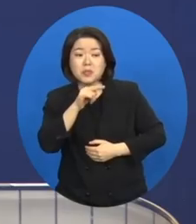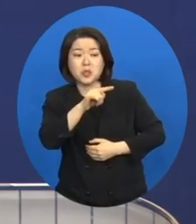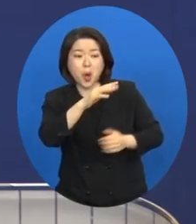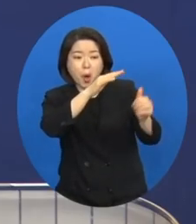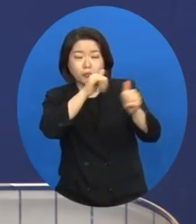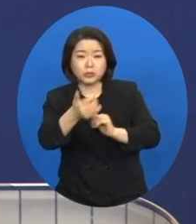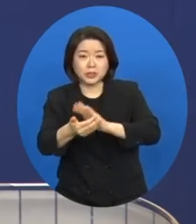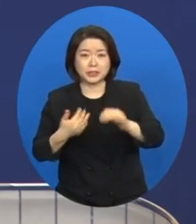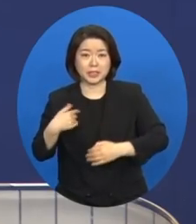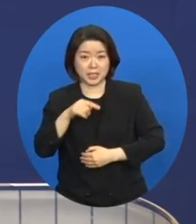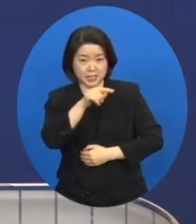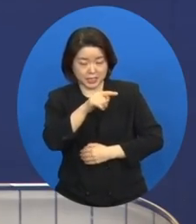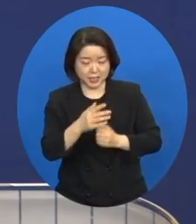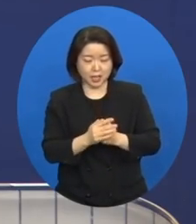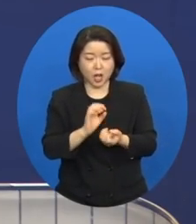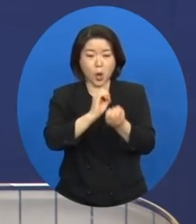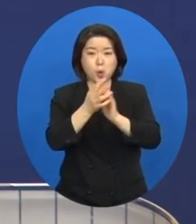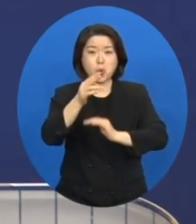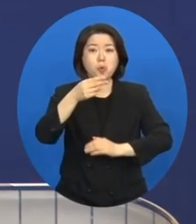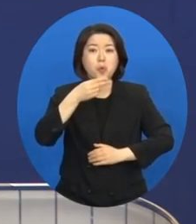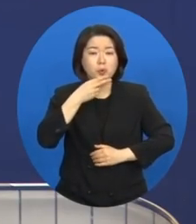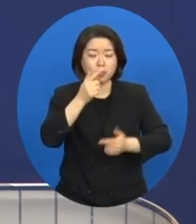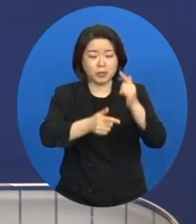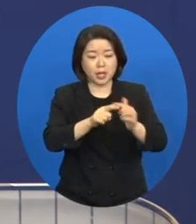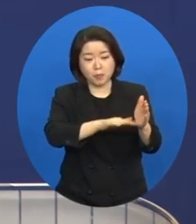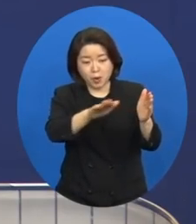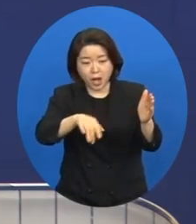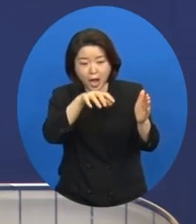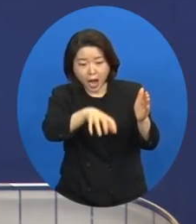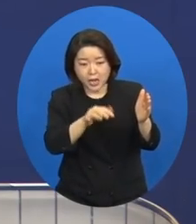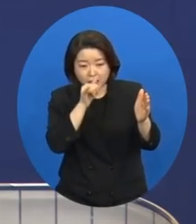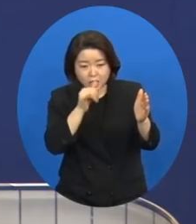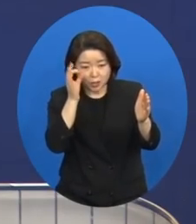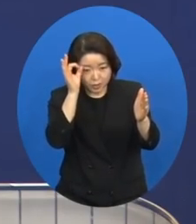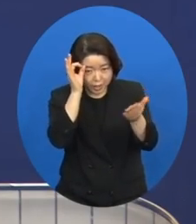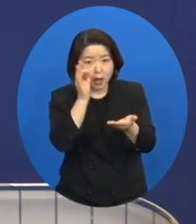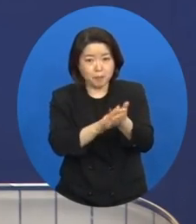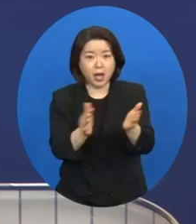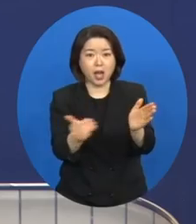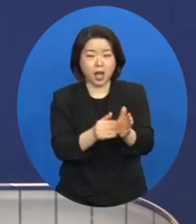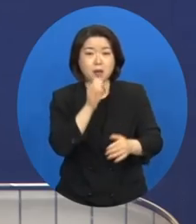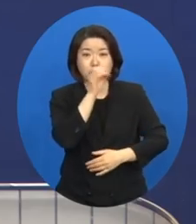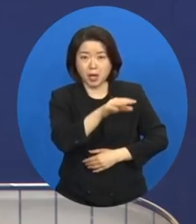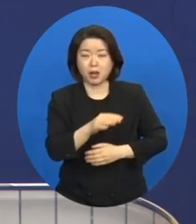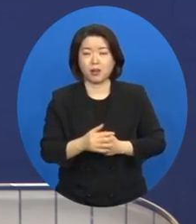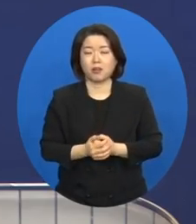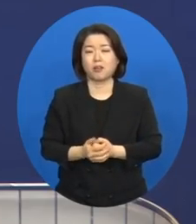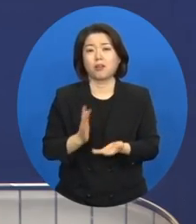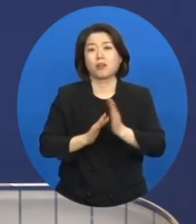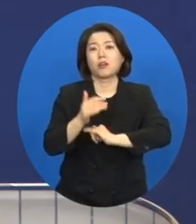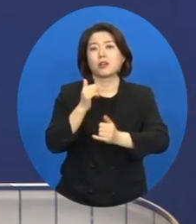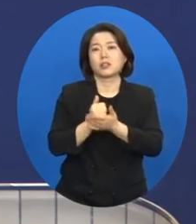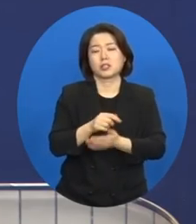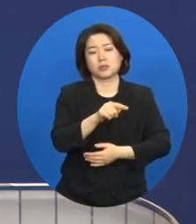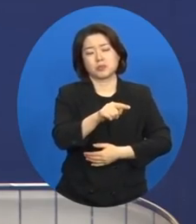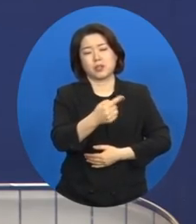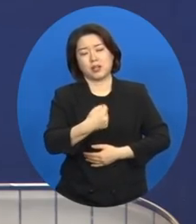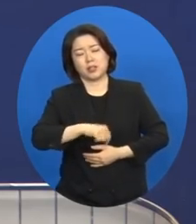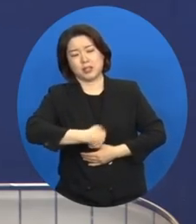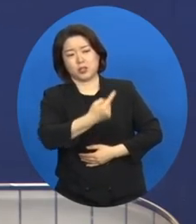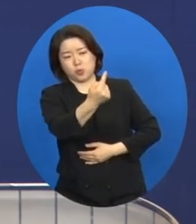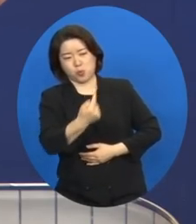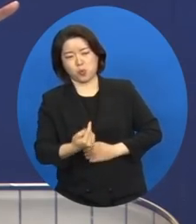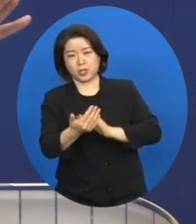전에 너가 무화과나무 아래에 있는 것을 내가 보았다는 겁니다. 예수님은요, 그가 자기에게 나오기